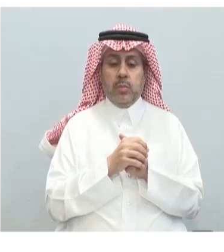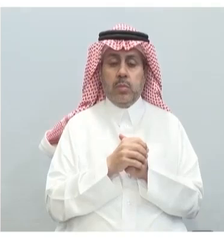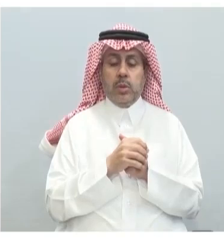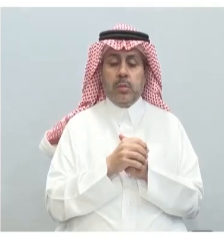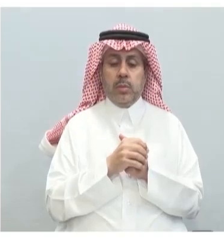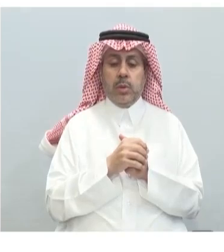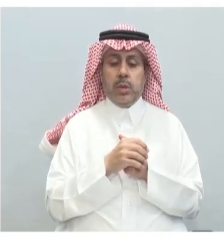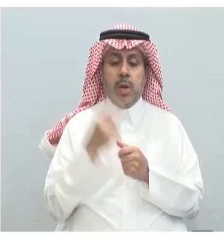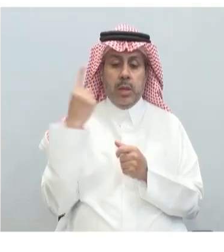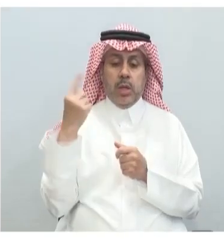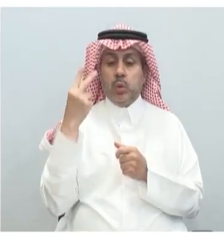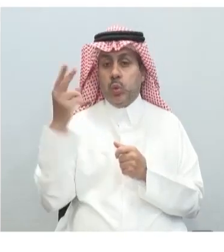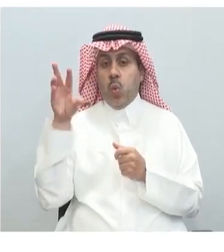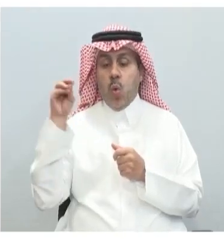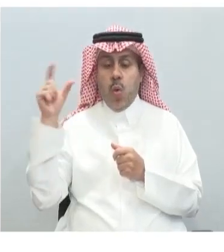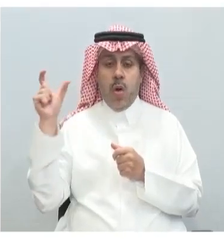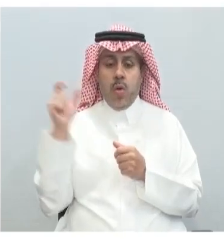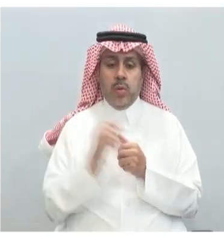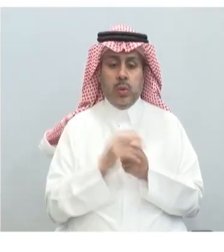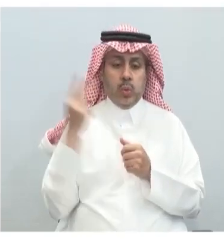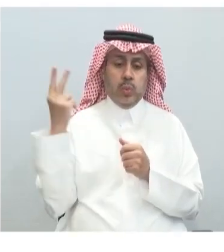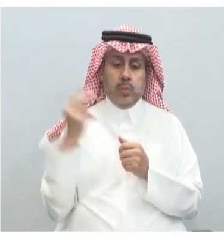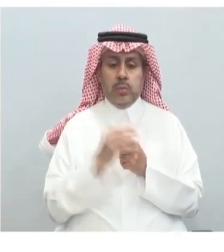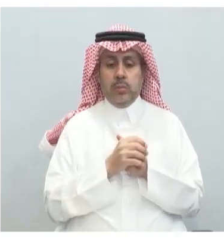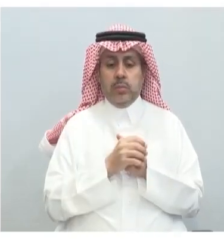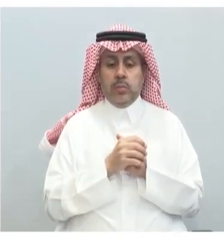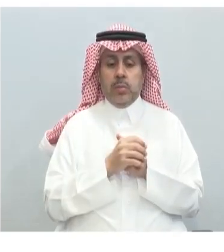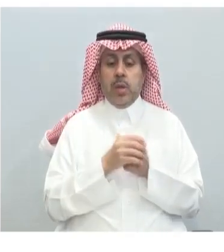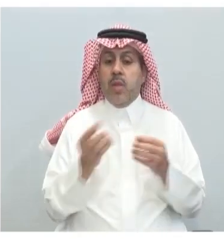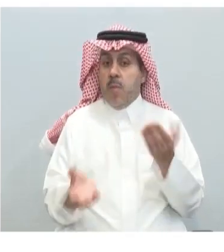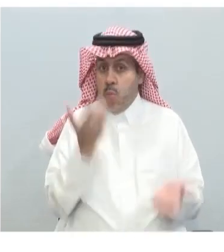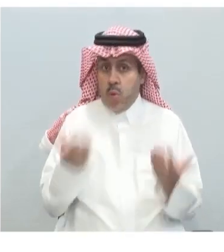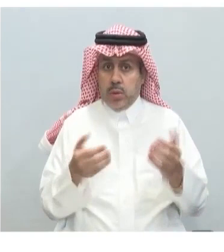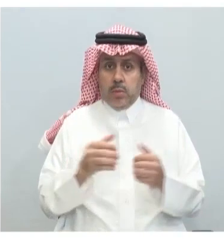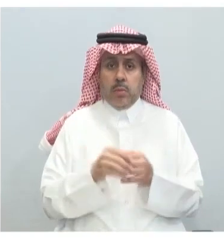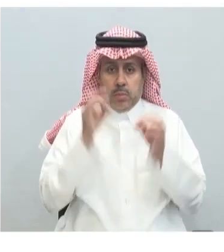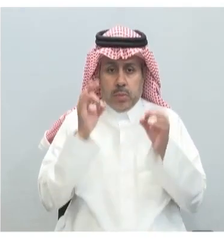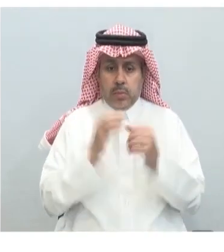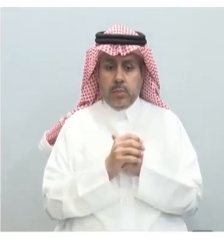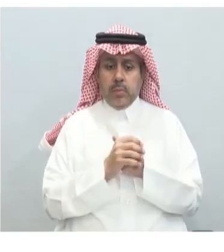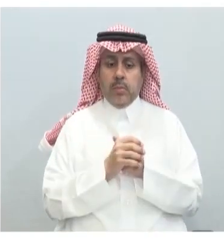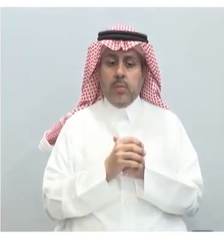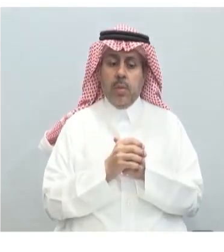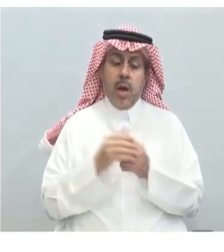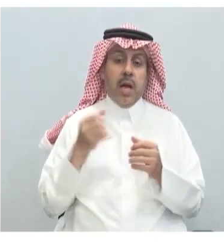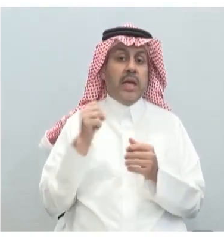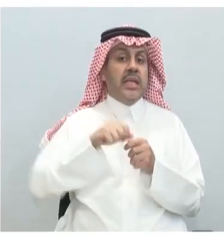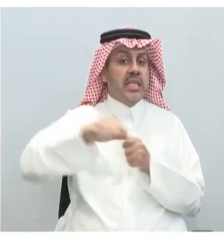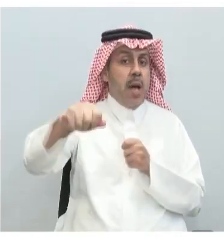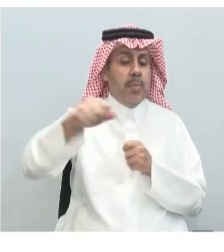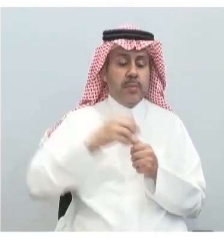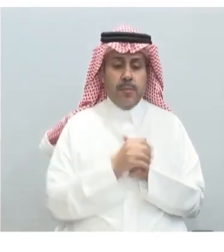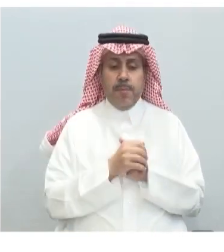لدي كذلك 2no 2 اذا هذه هي المعادله المطلوبه بقي لدينا الحساب